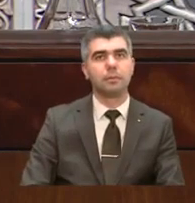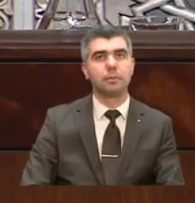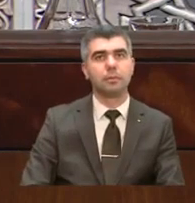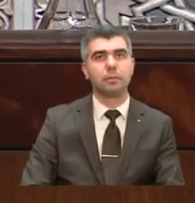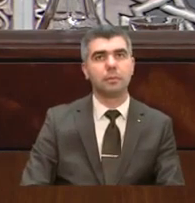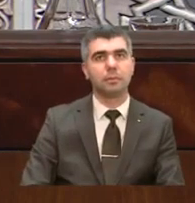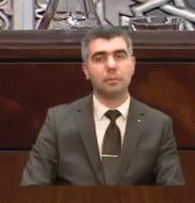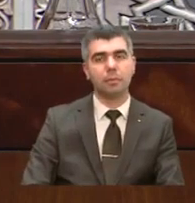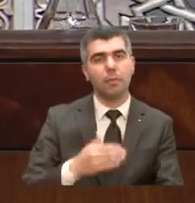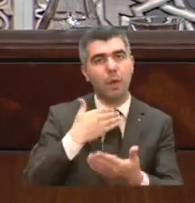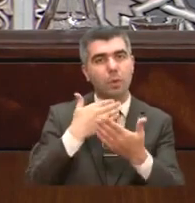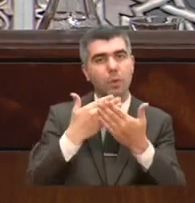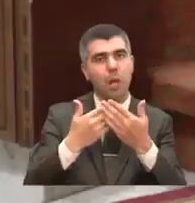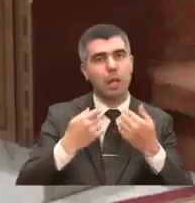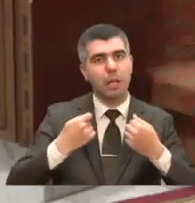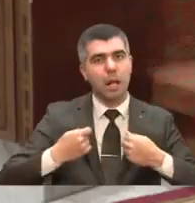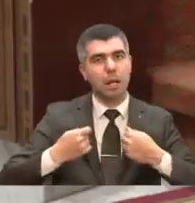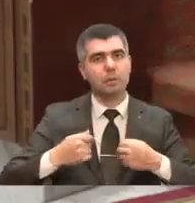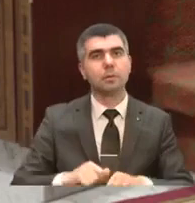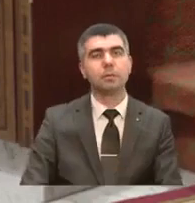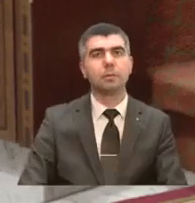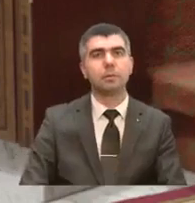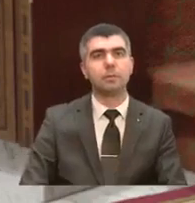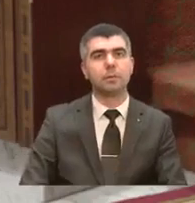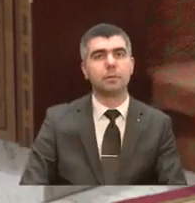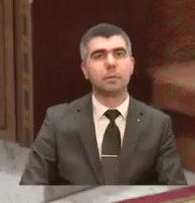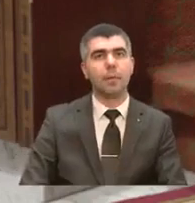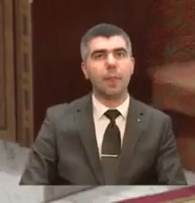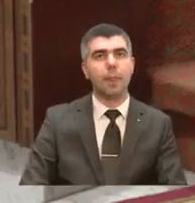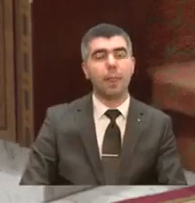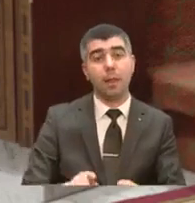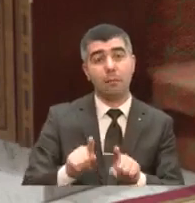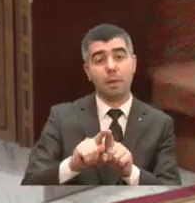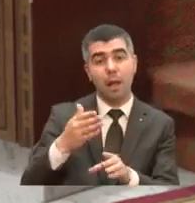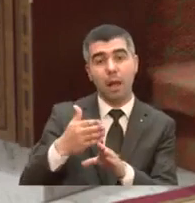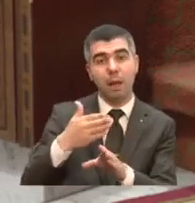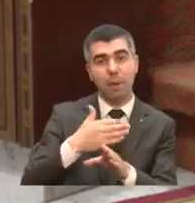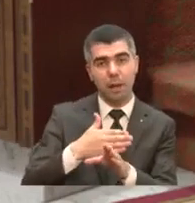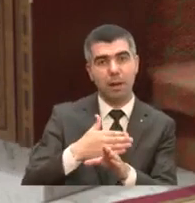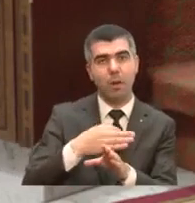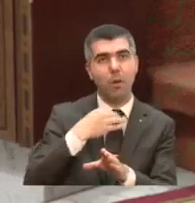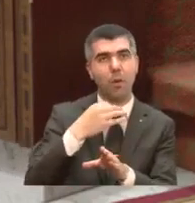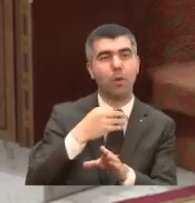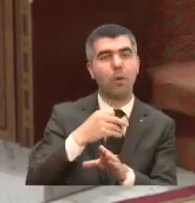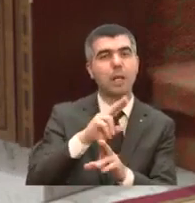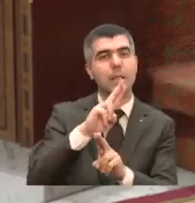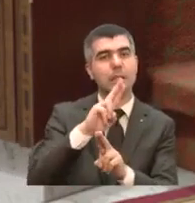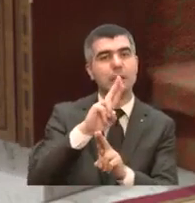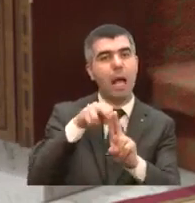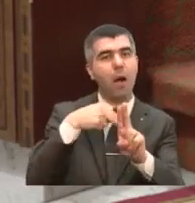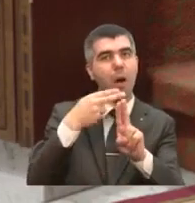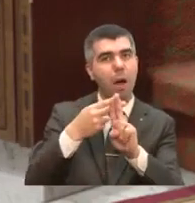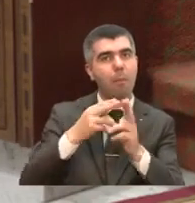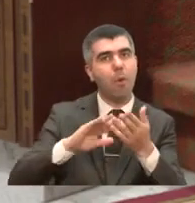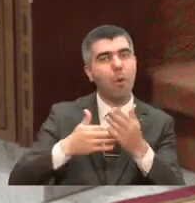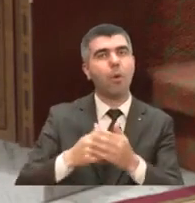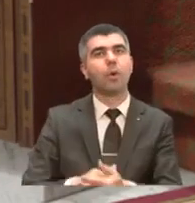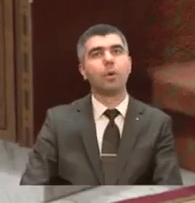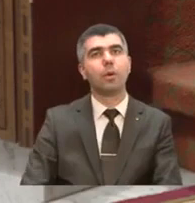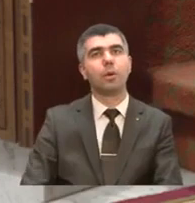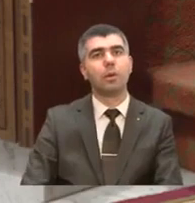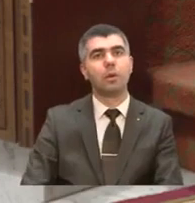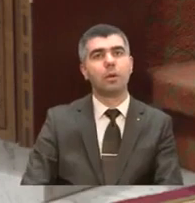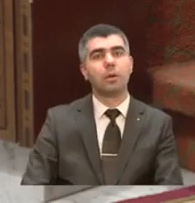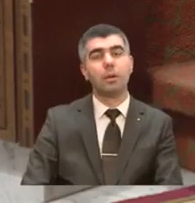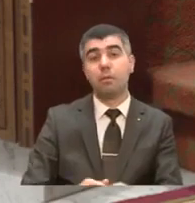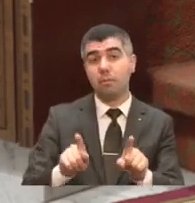شكرا السيد الرئيس. السيد النائب، اذا عطفا على داك الشيء اللي قلت ما تفضلت به قبل قليل، هو الذي يجري بالنسبة